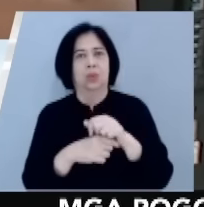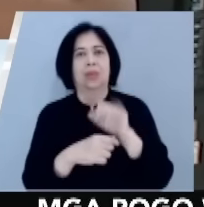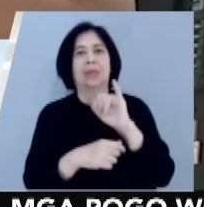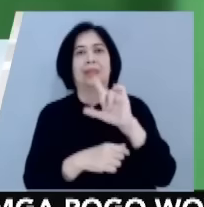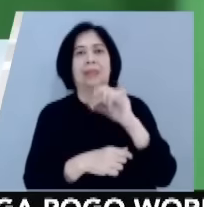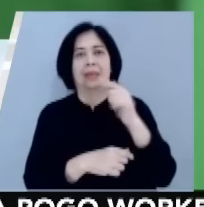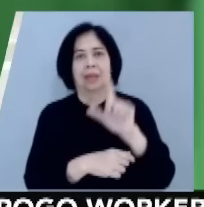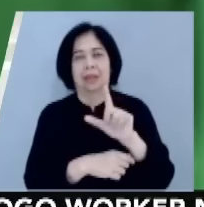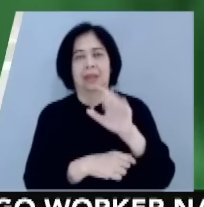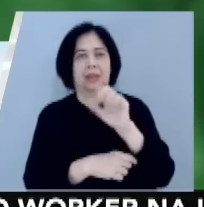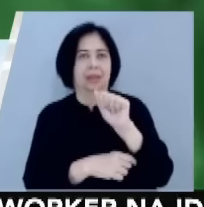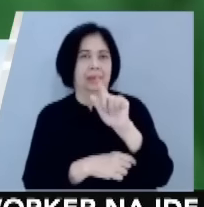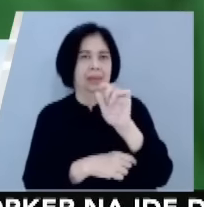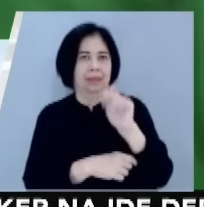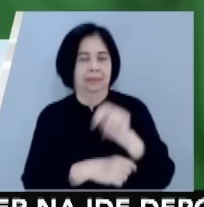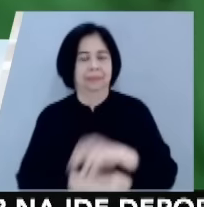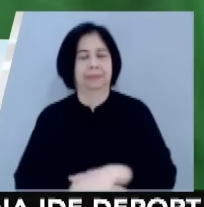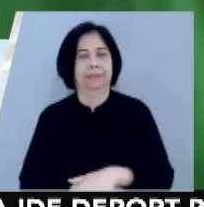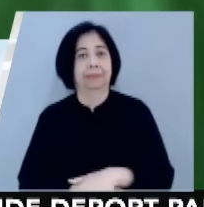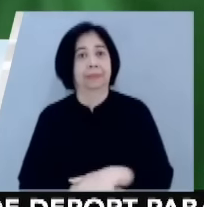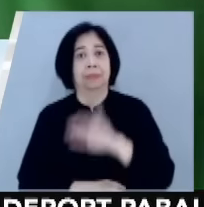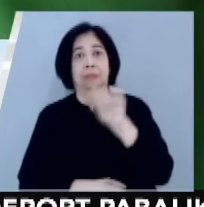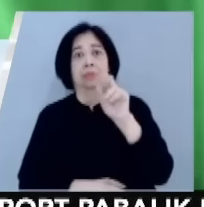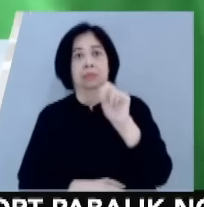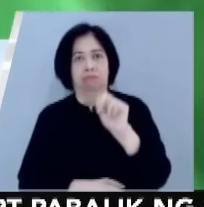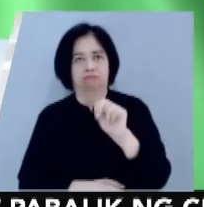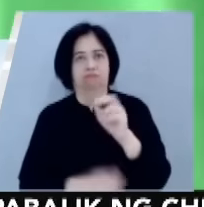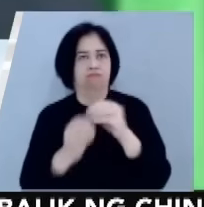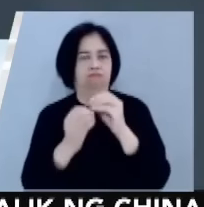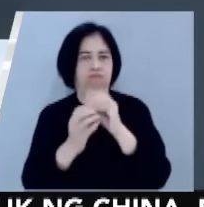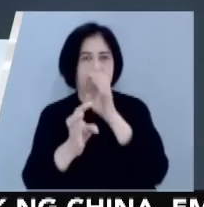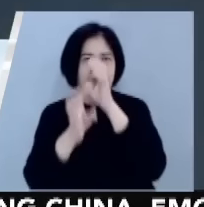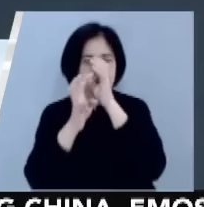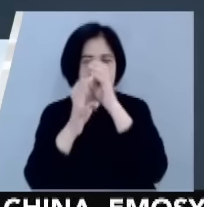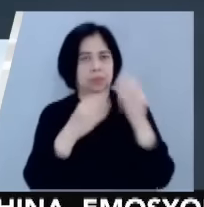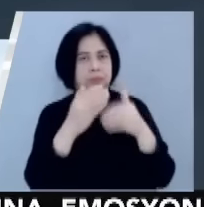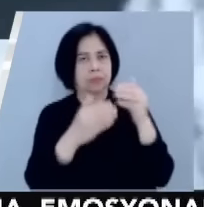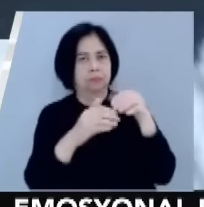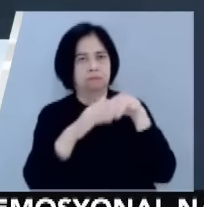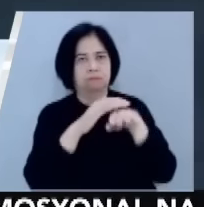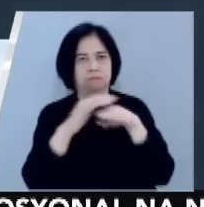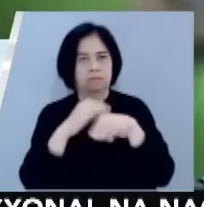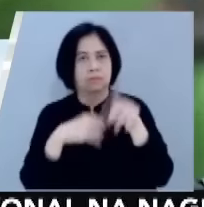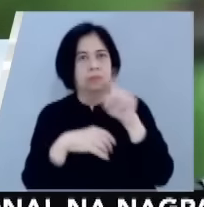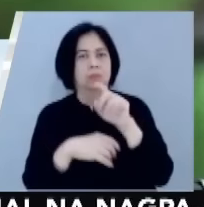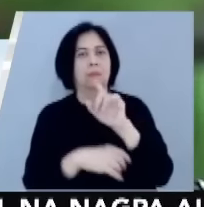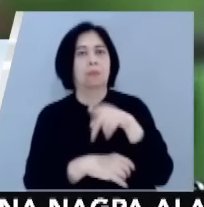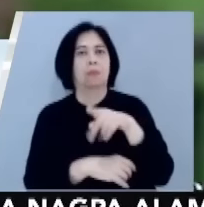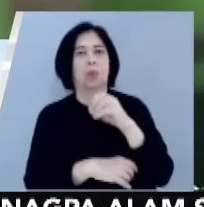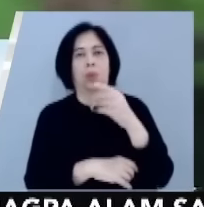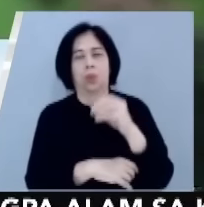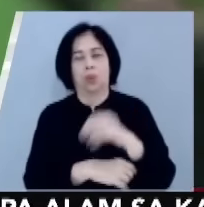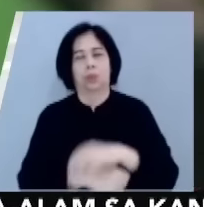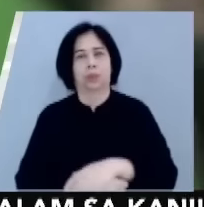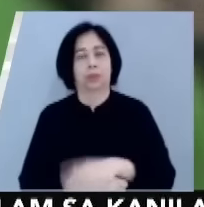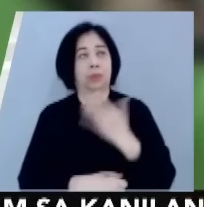aliens. Pagdating ng Enero, paig tingin na ang mga operasyon kontra sa mga illegal na Pogo. Magkakaroon kami